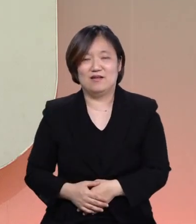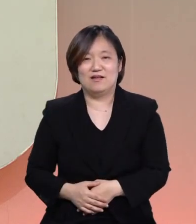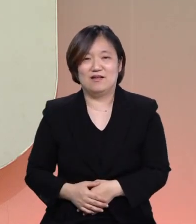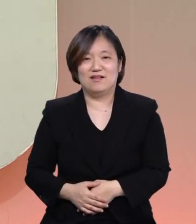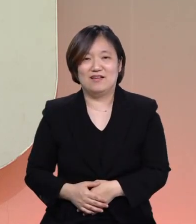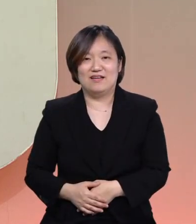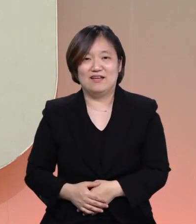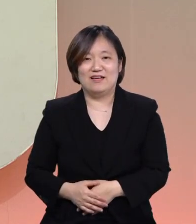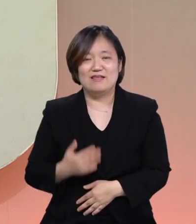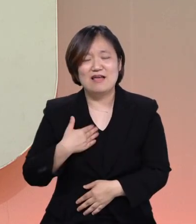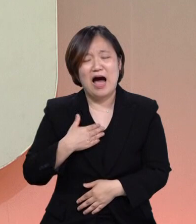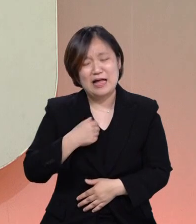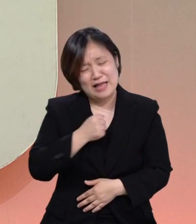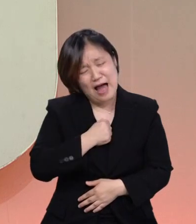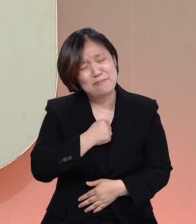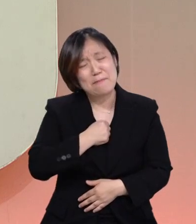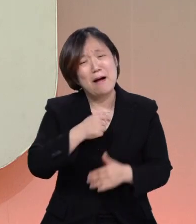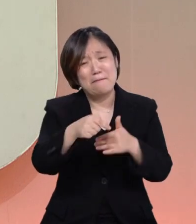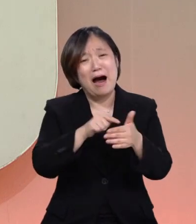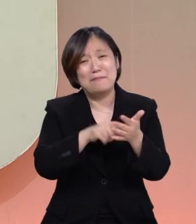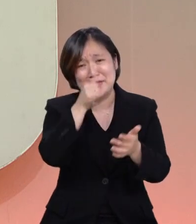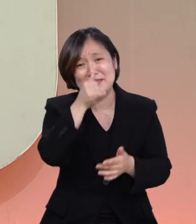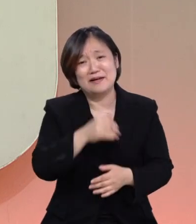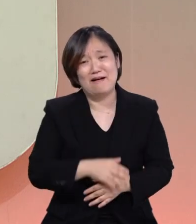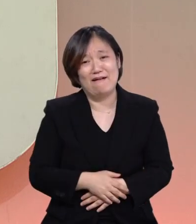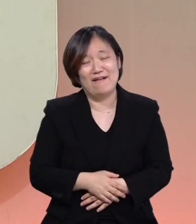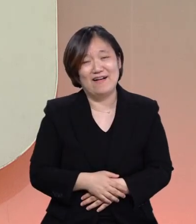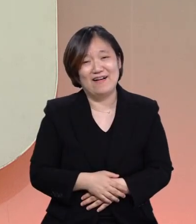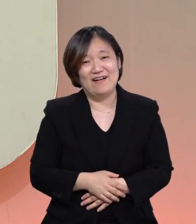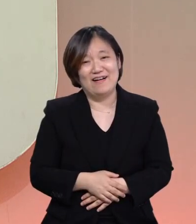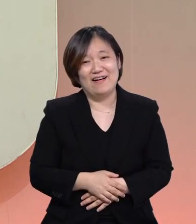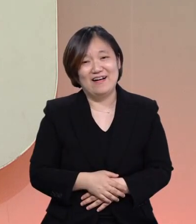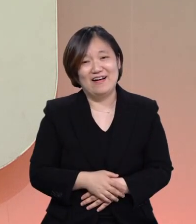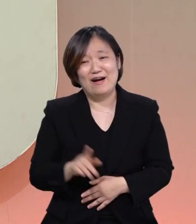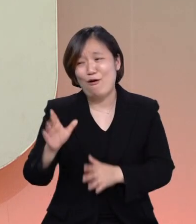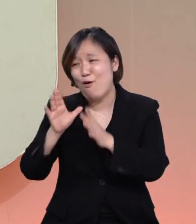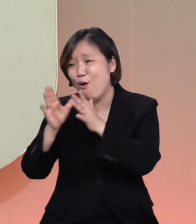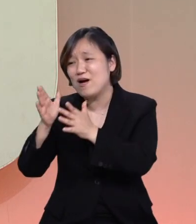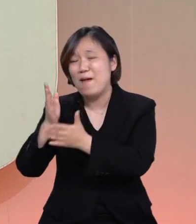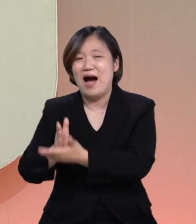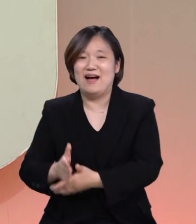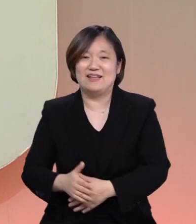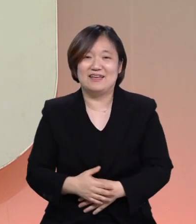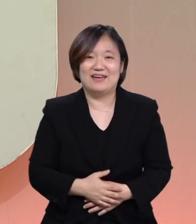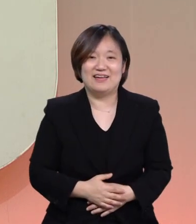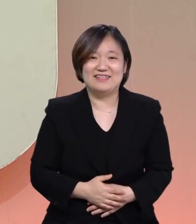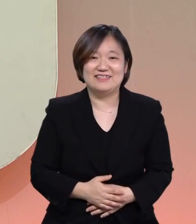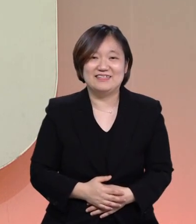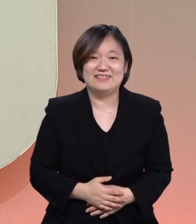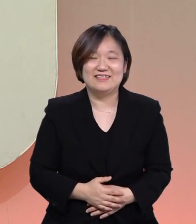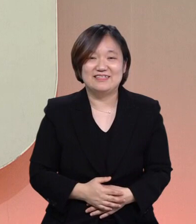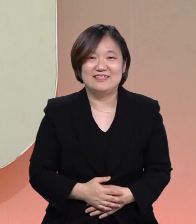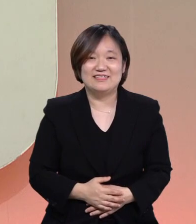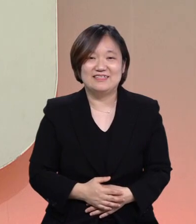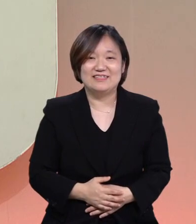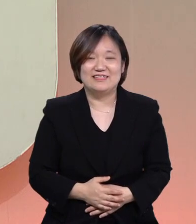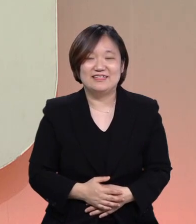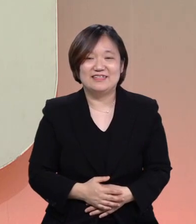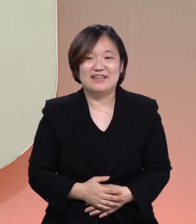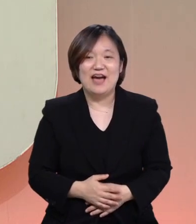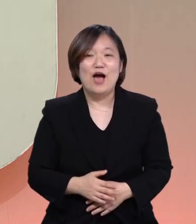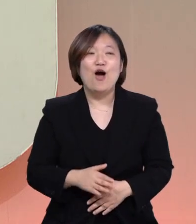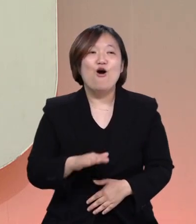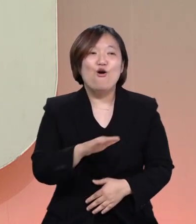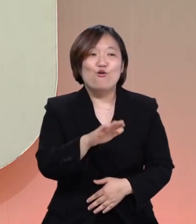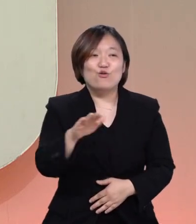오죽하면 제가 이런 이야기 하겠어요 이런 얘기 하더라도 속을 사람들은 속더라고요 그게 중생인가 봐요 그러니까이